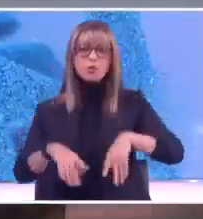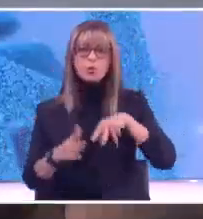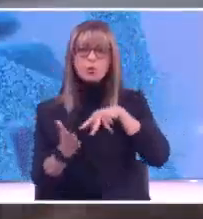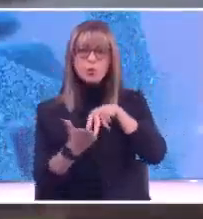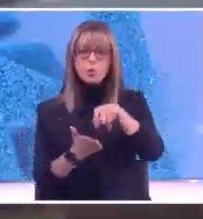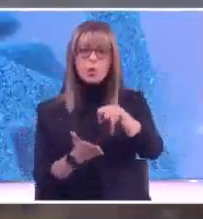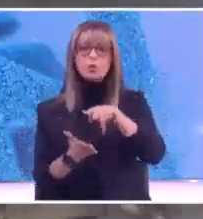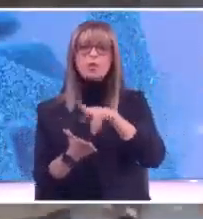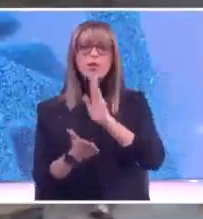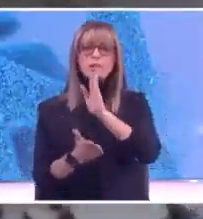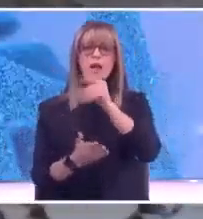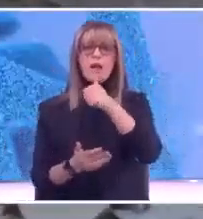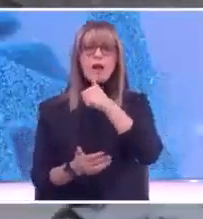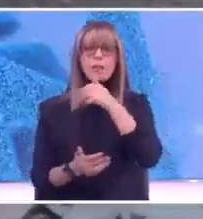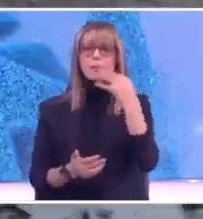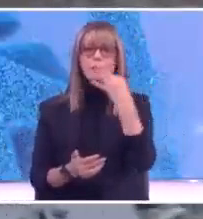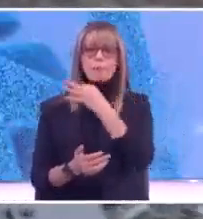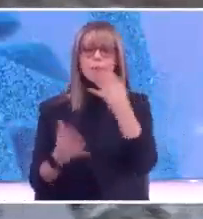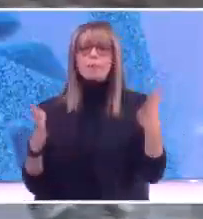anda kurtuldu.